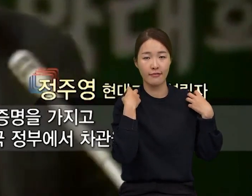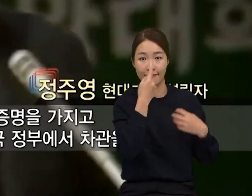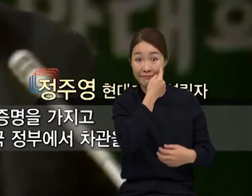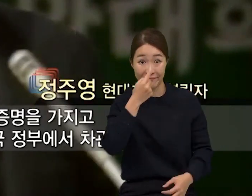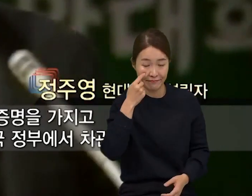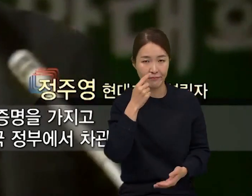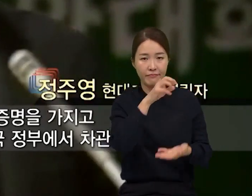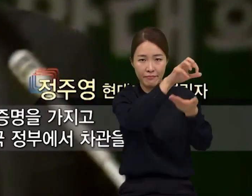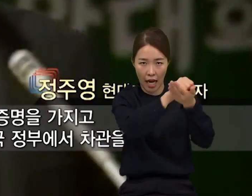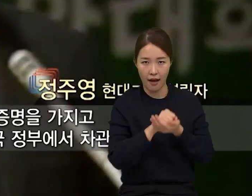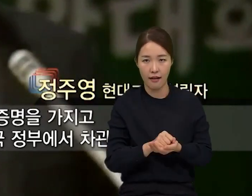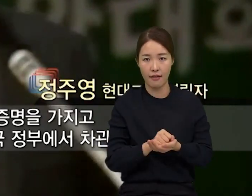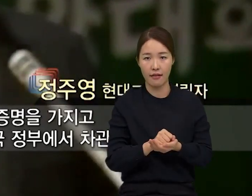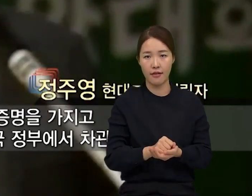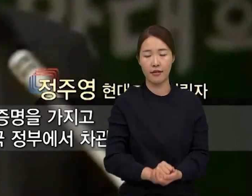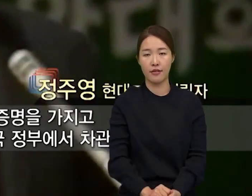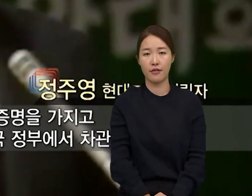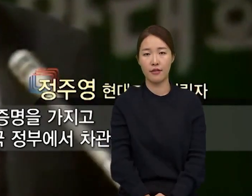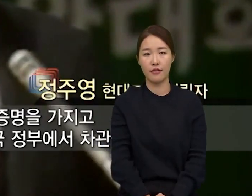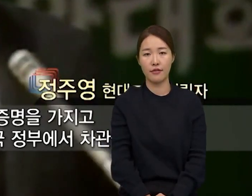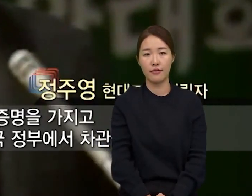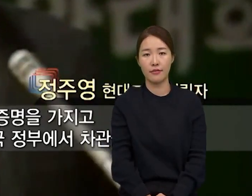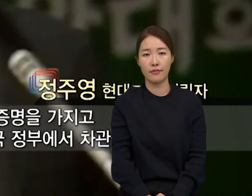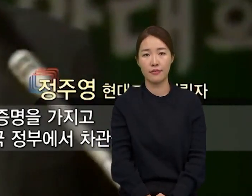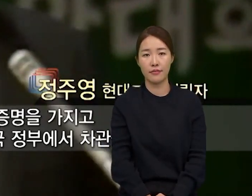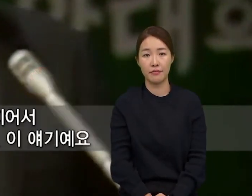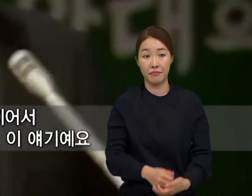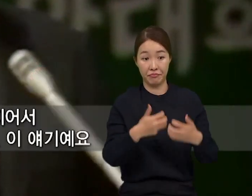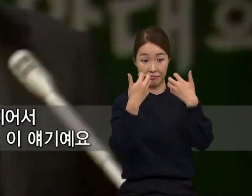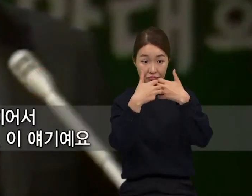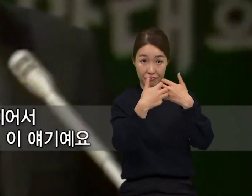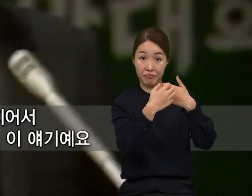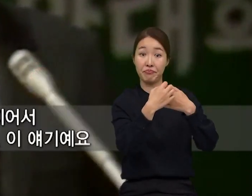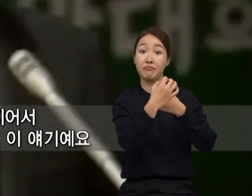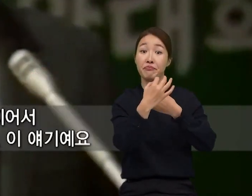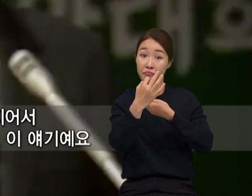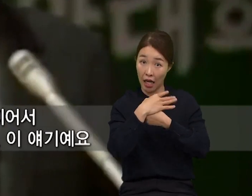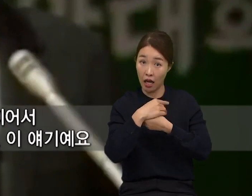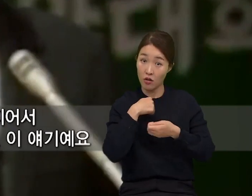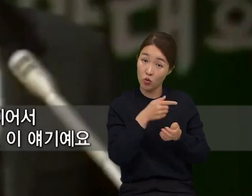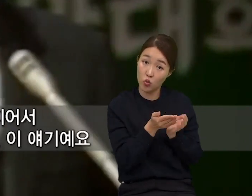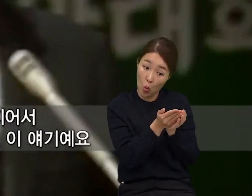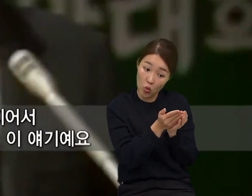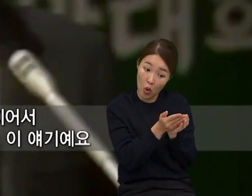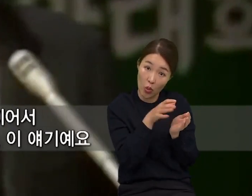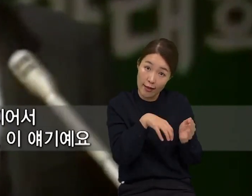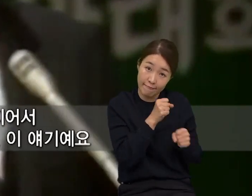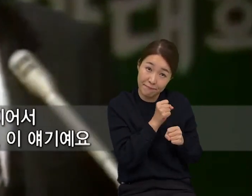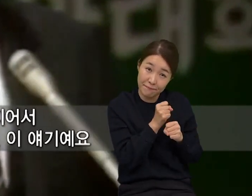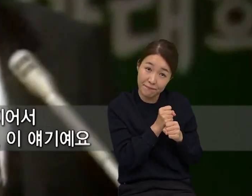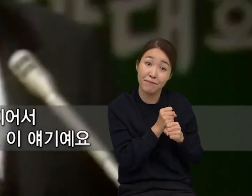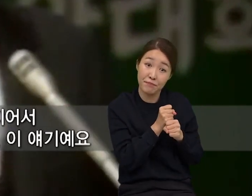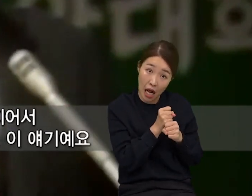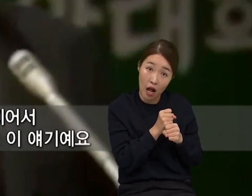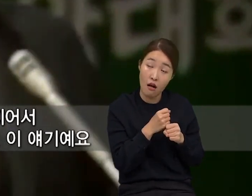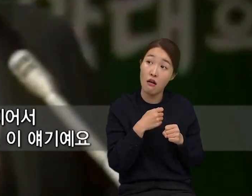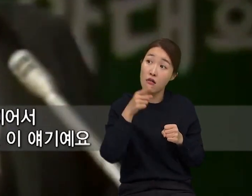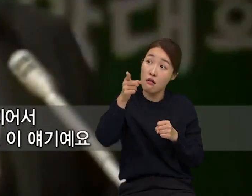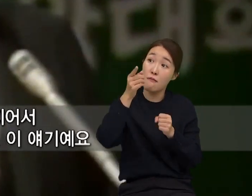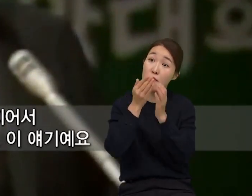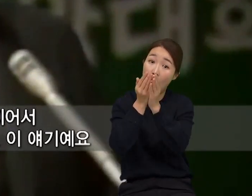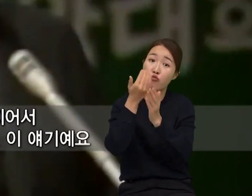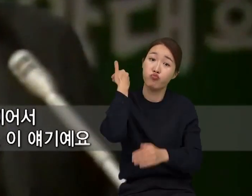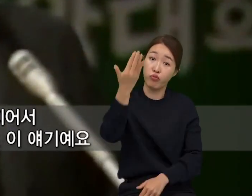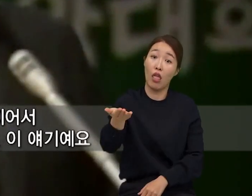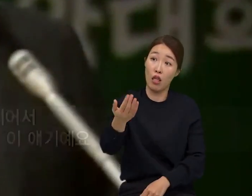정부의 승인을 받아서 영국 정부에서 차관을 얻어서 기계를 뭐 사드리고 그래서 여기다 조선소를 지어서 4배를 만들어줄 테니까 사라